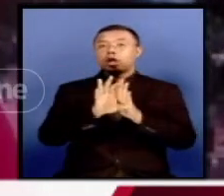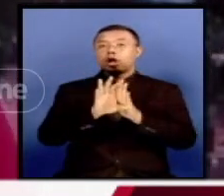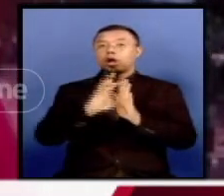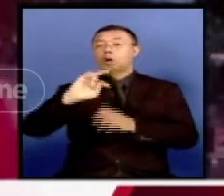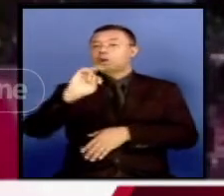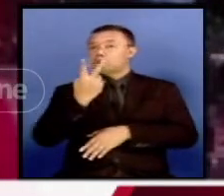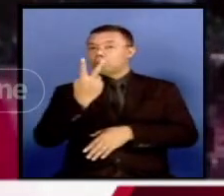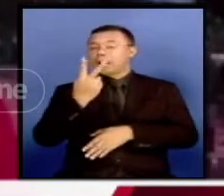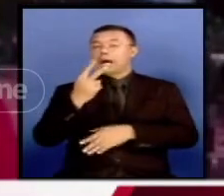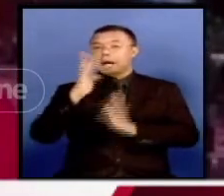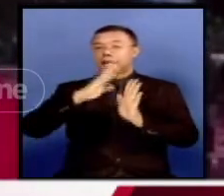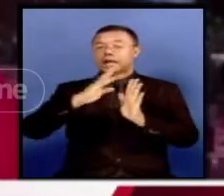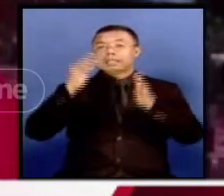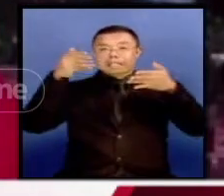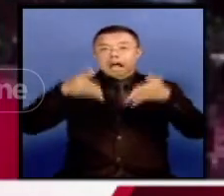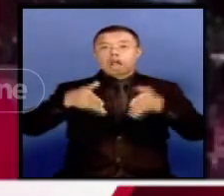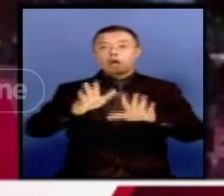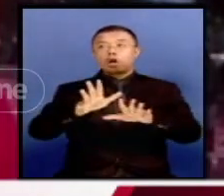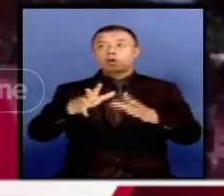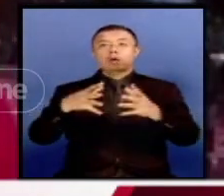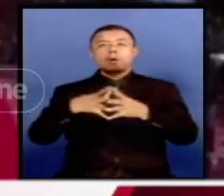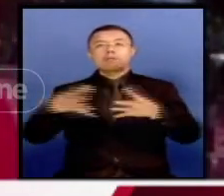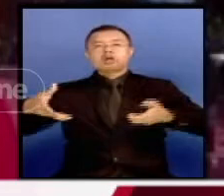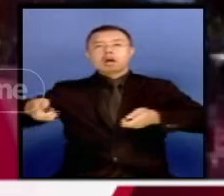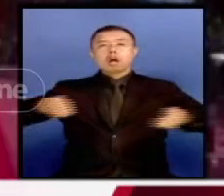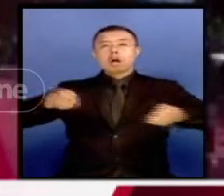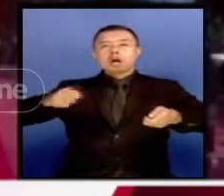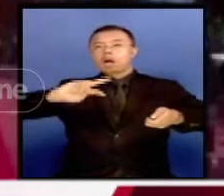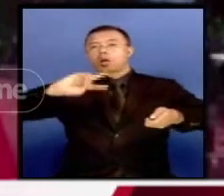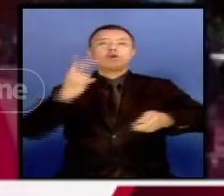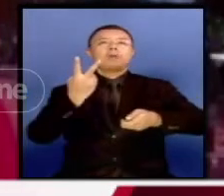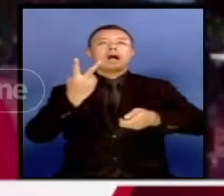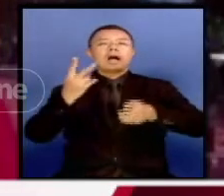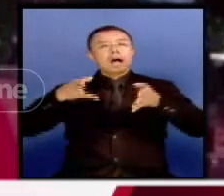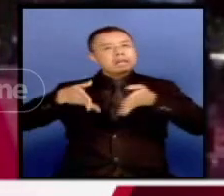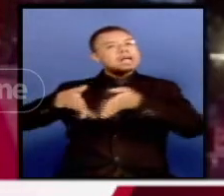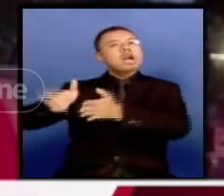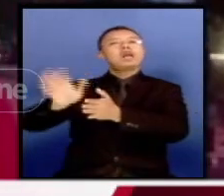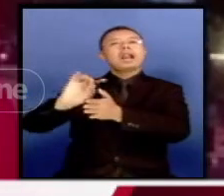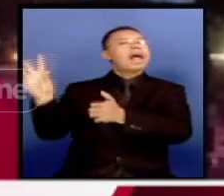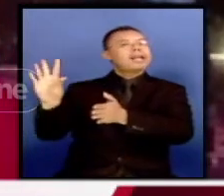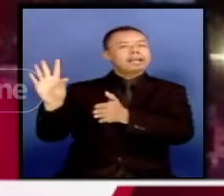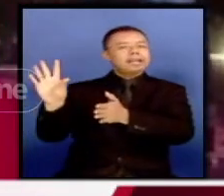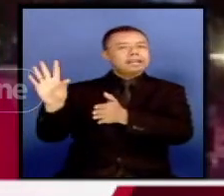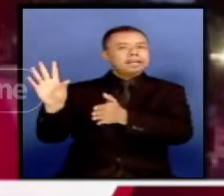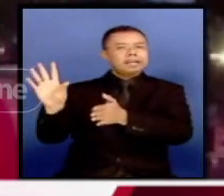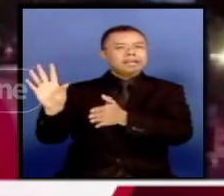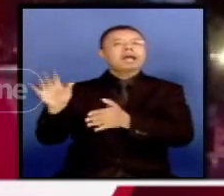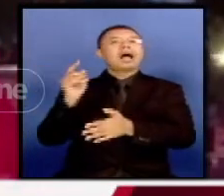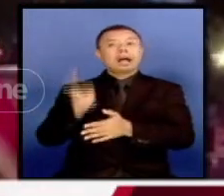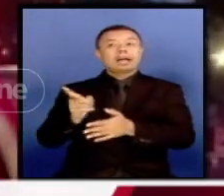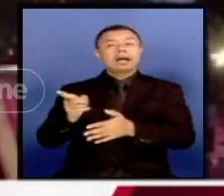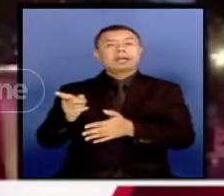pengalihan sejumlah kendaraan besar yang melintas di jalur Pantura ke jalur alternatif yang ada